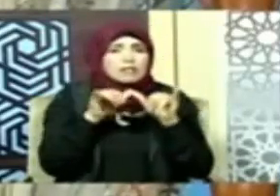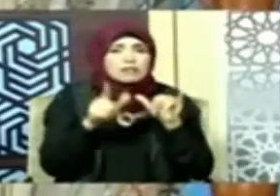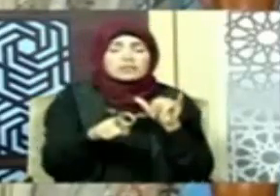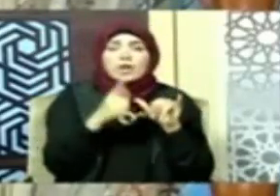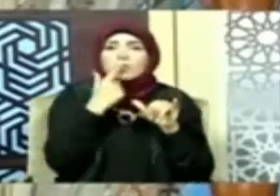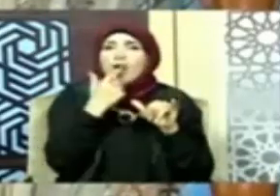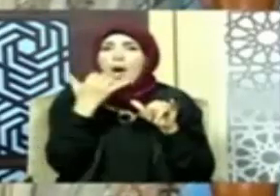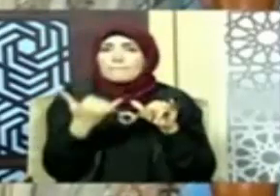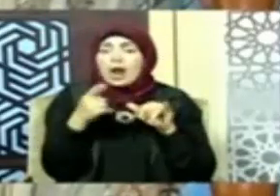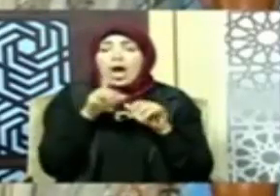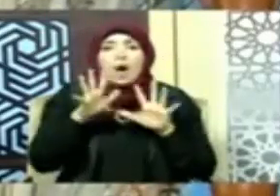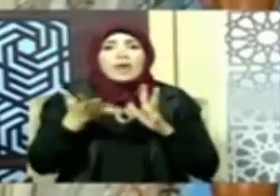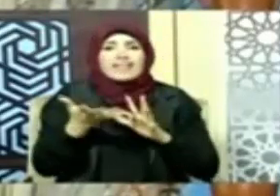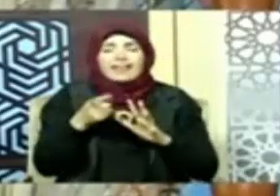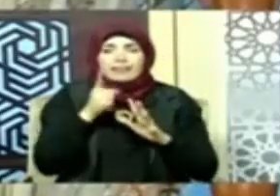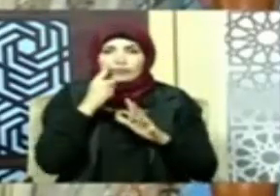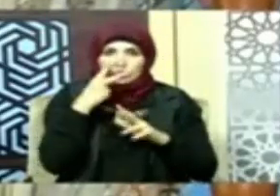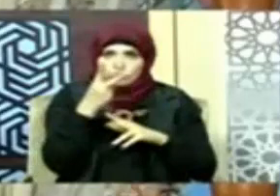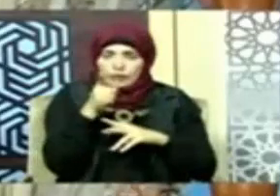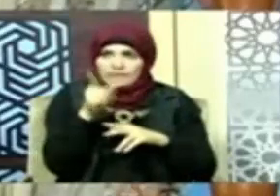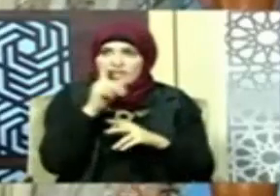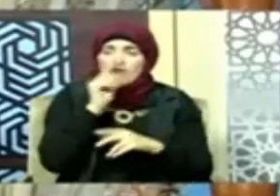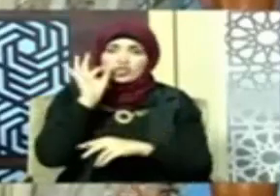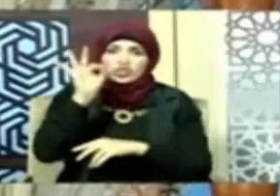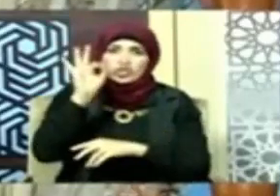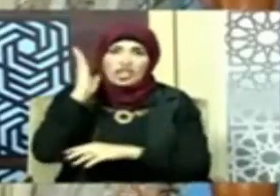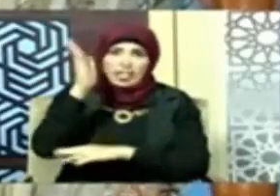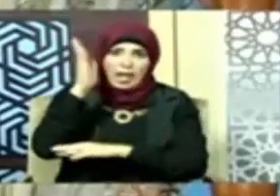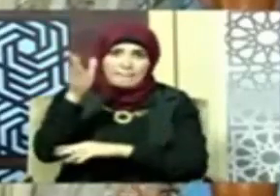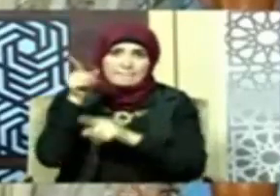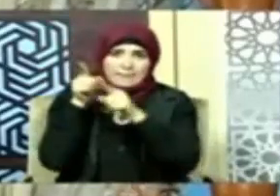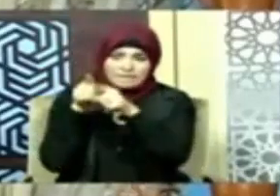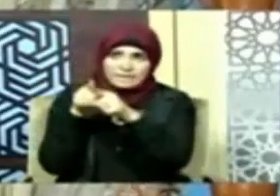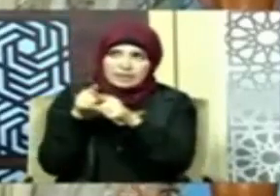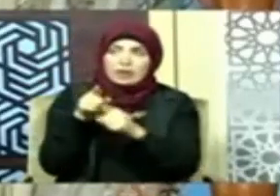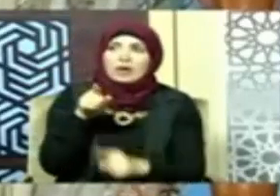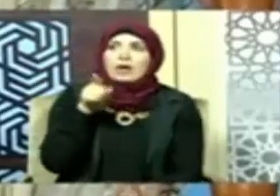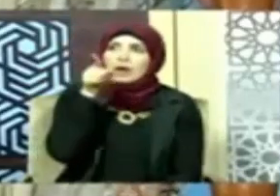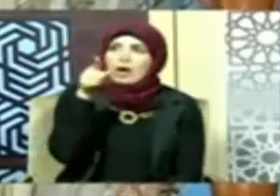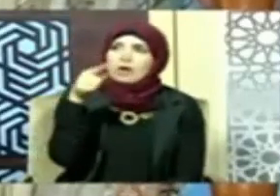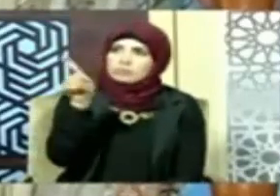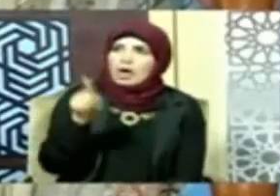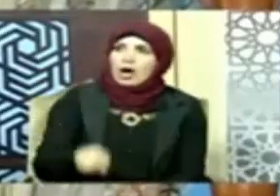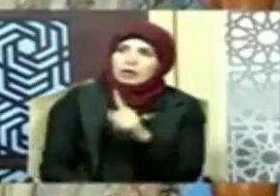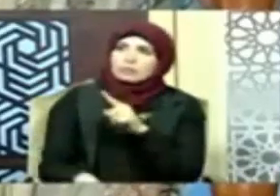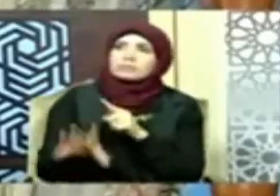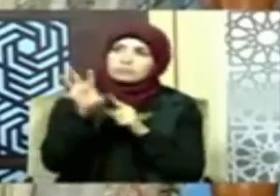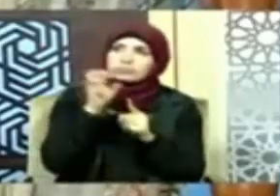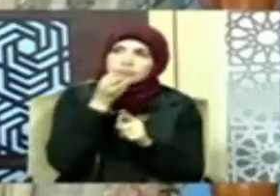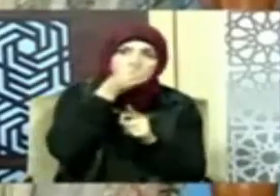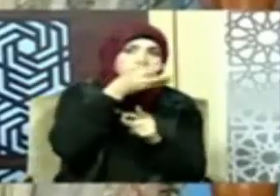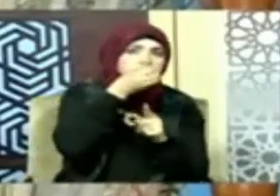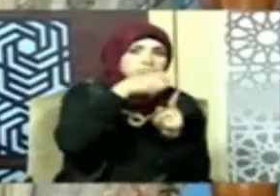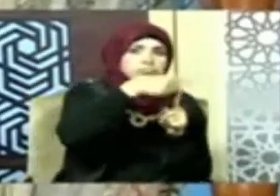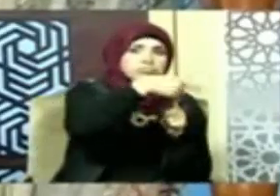محفوفا بالشتائم والبزاءة فالبذيء لا يمكن أن يكون